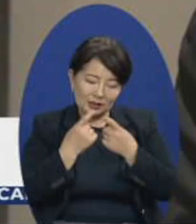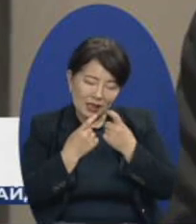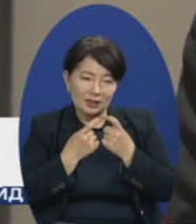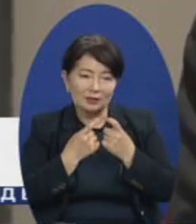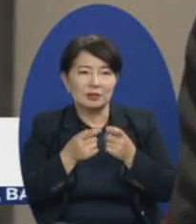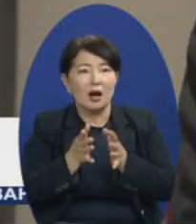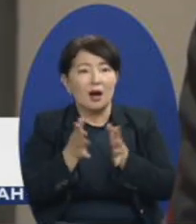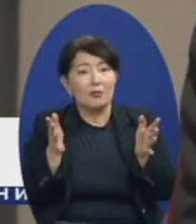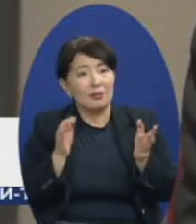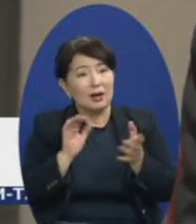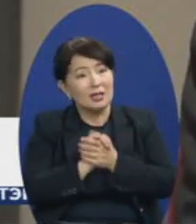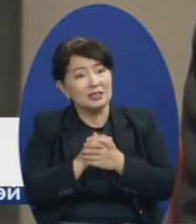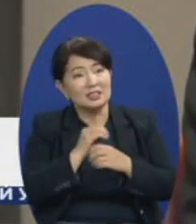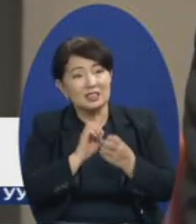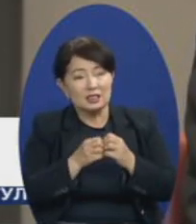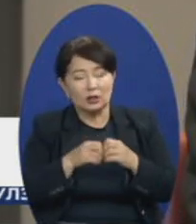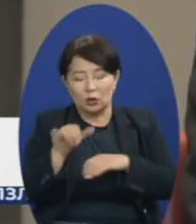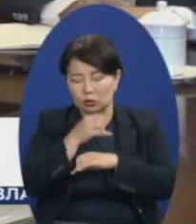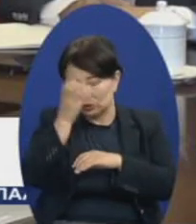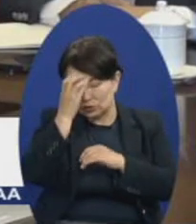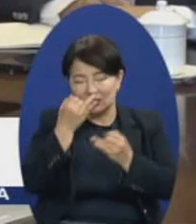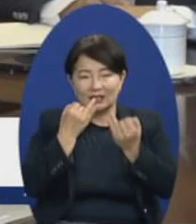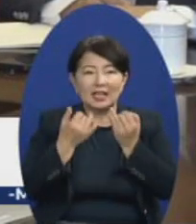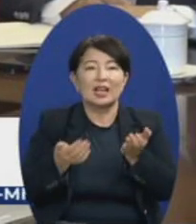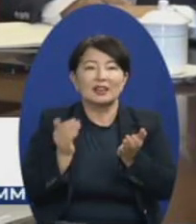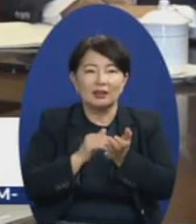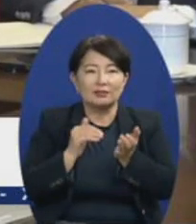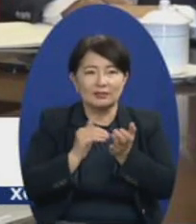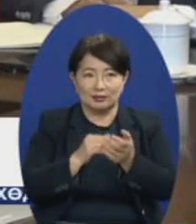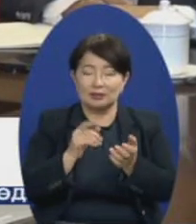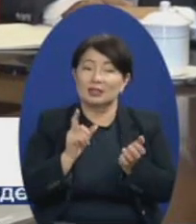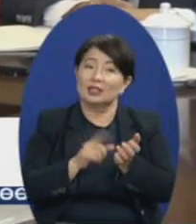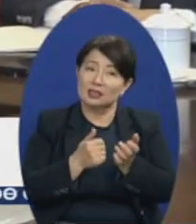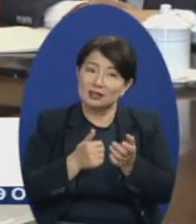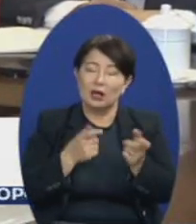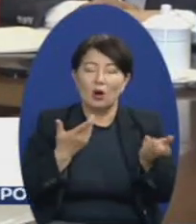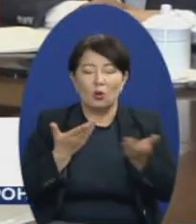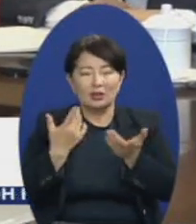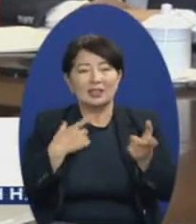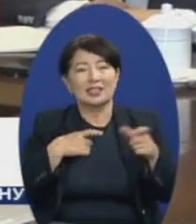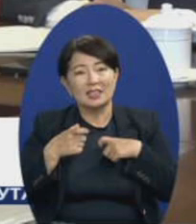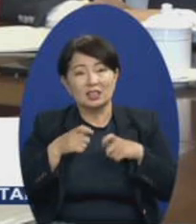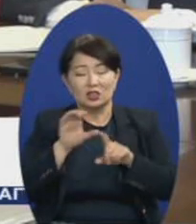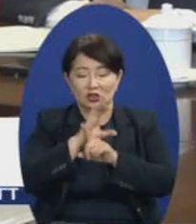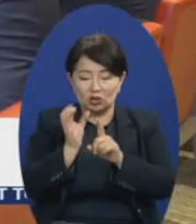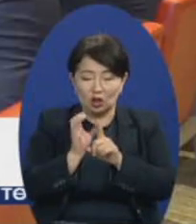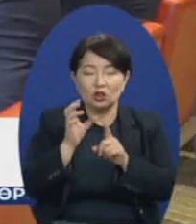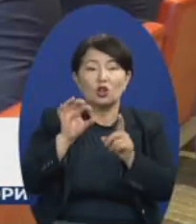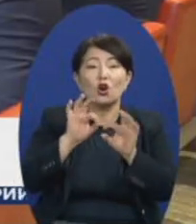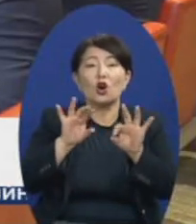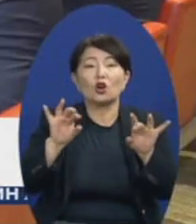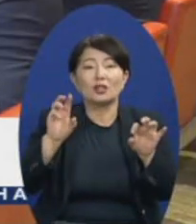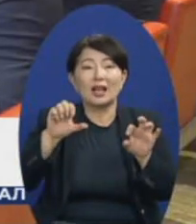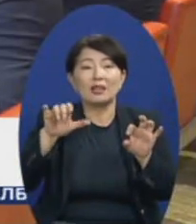ажиллагааг гүнзгийрүүлэн бэхжүүлэх, улс төрийн яриа хэлэлцээний давтамжийг нэмэгдүүлэх, худалдаа эдийн засаг, соёл болон бусад салбарын хүрээнд